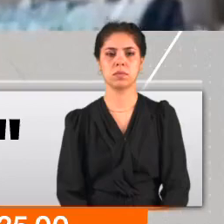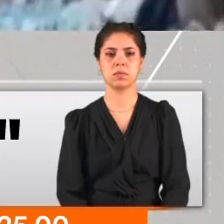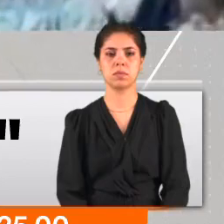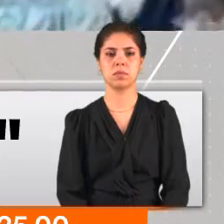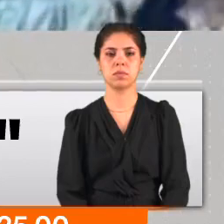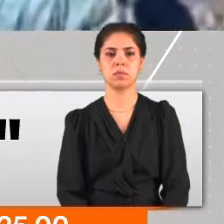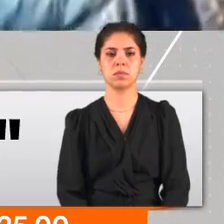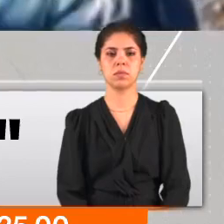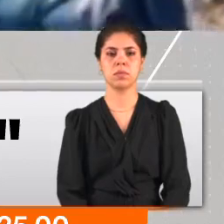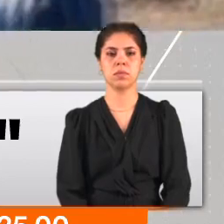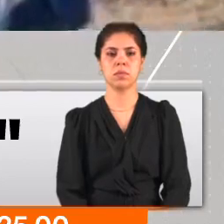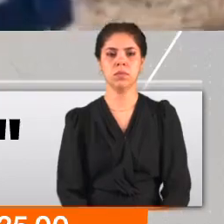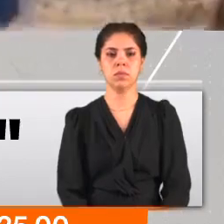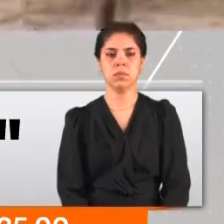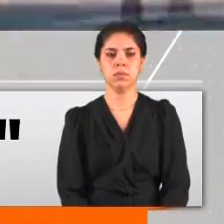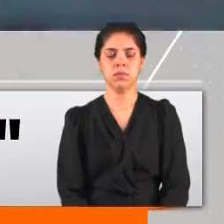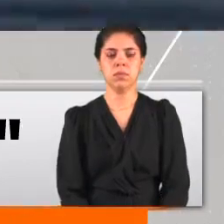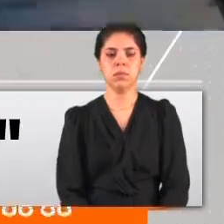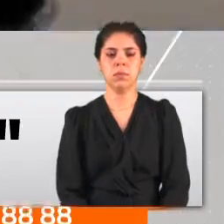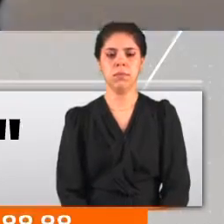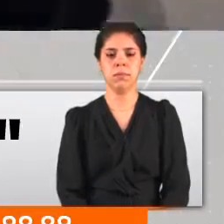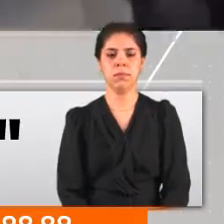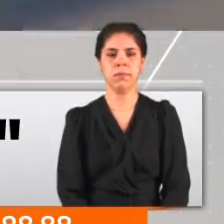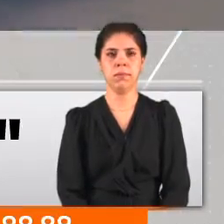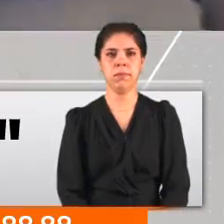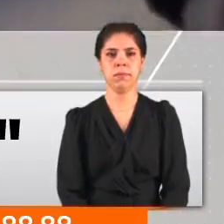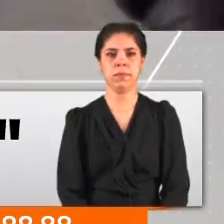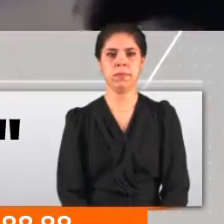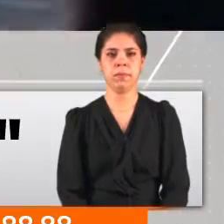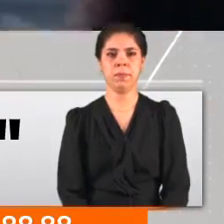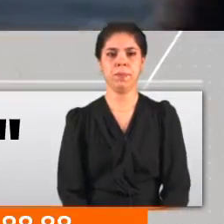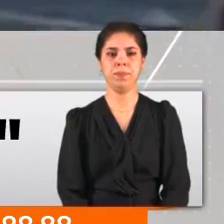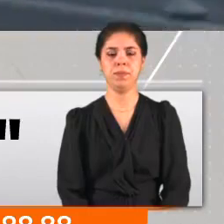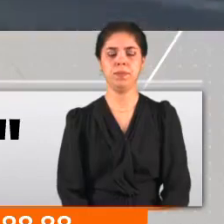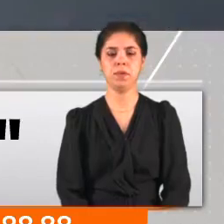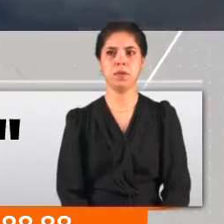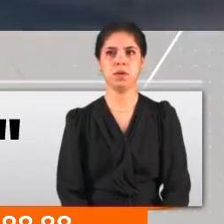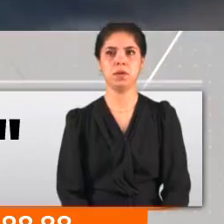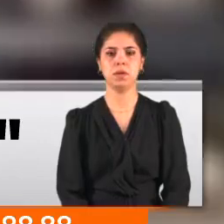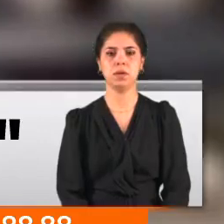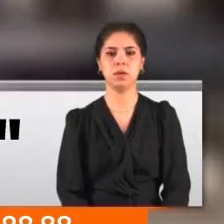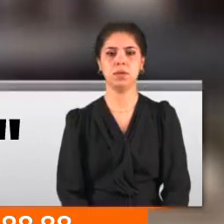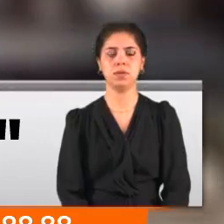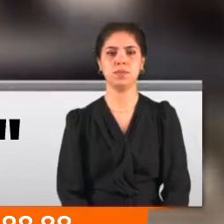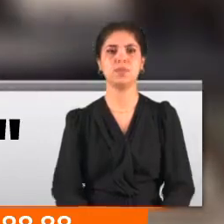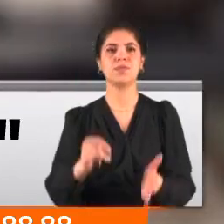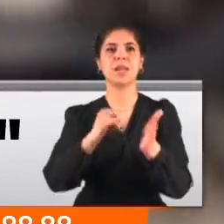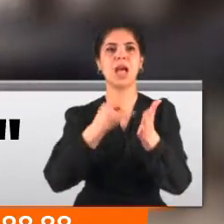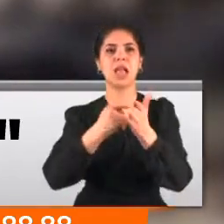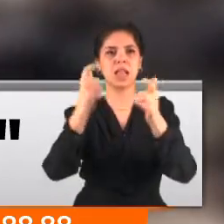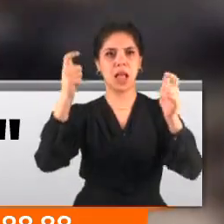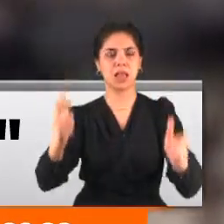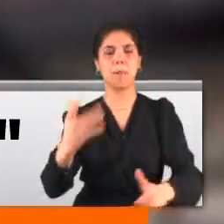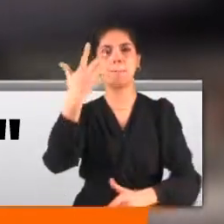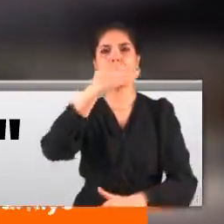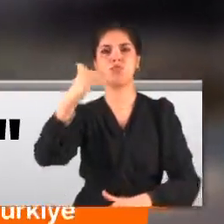Kolonların, duvarların uçuştuğunu gördük. Katlar yıkılırken zıplıyor, bir aşağıya bir yukarıya savruluyorduk. Gaziantep'te yaşadığı